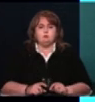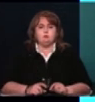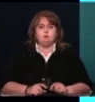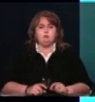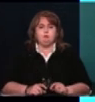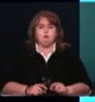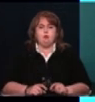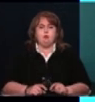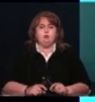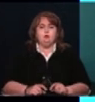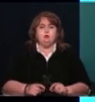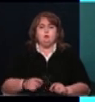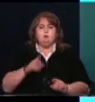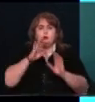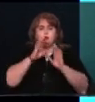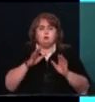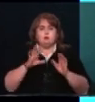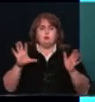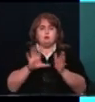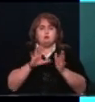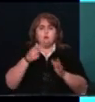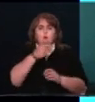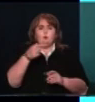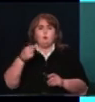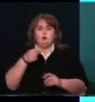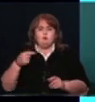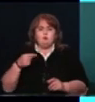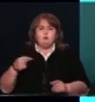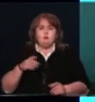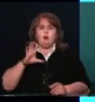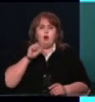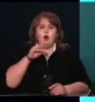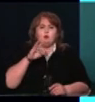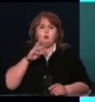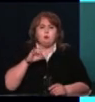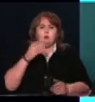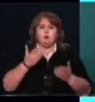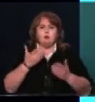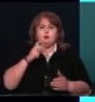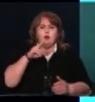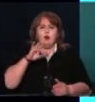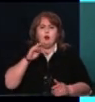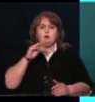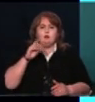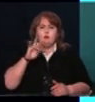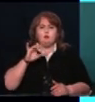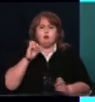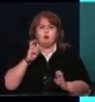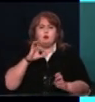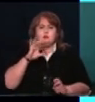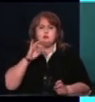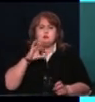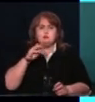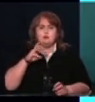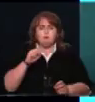показаны энергетические уровни, и атомы, или электроны могут, атомы в целом как система переходят